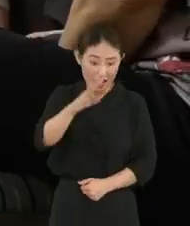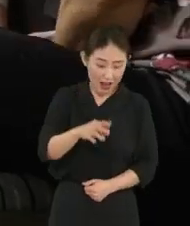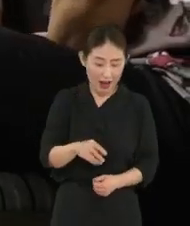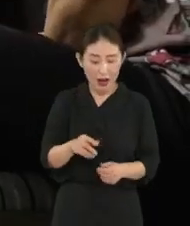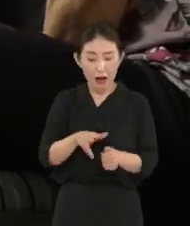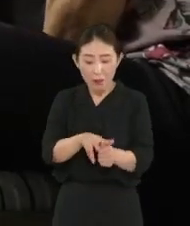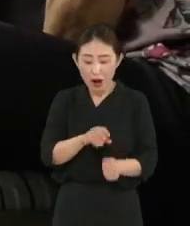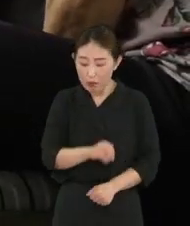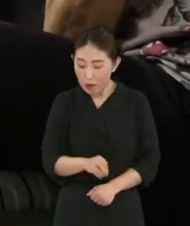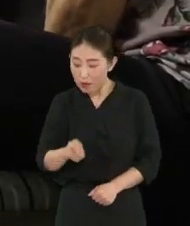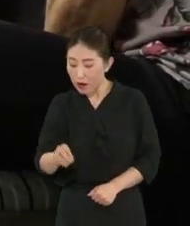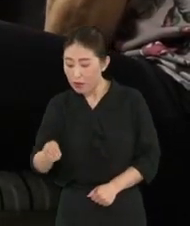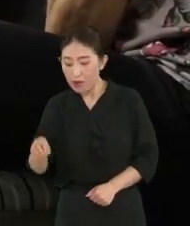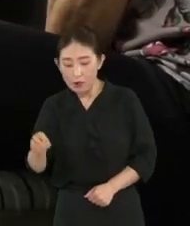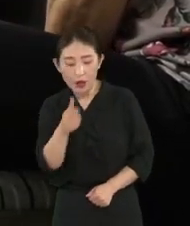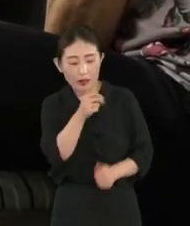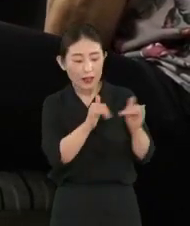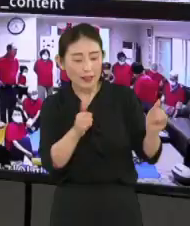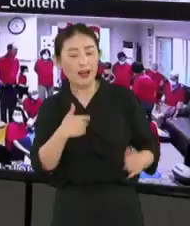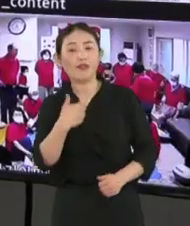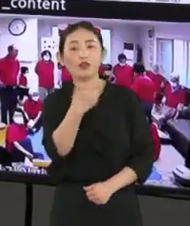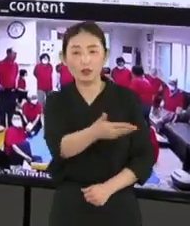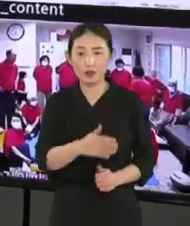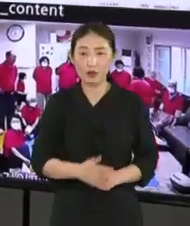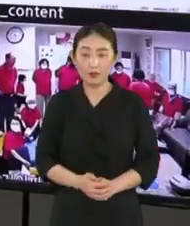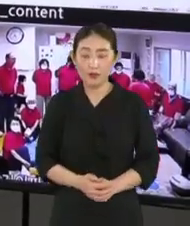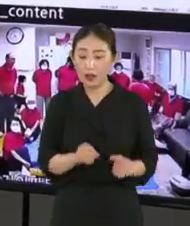사회자에게 전달의 승부를 펼칩니다